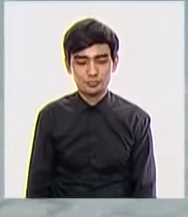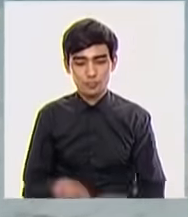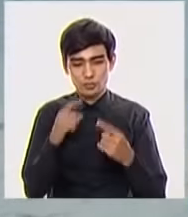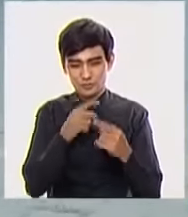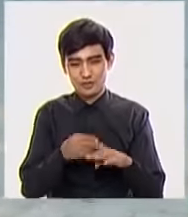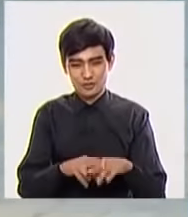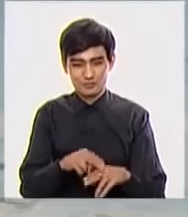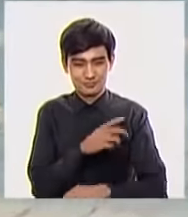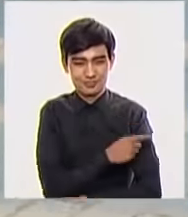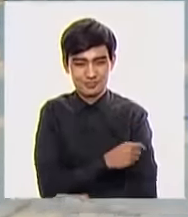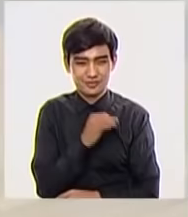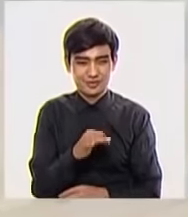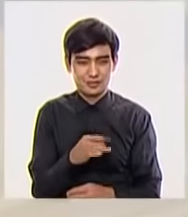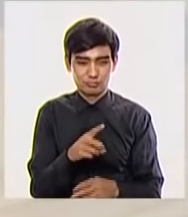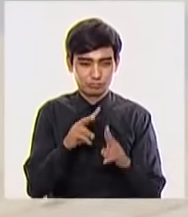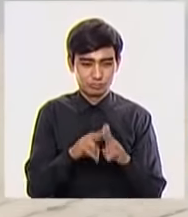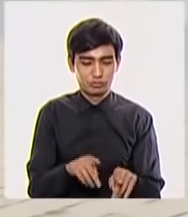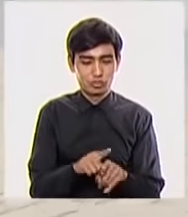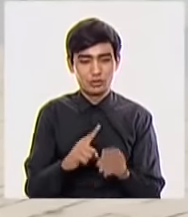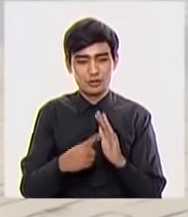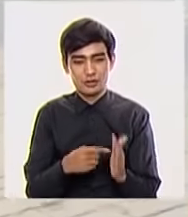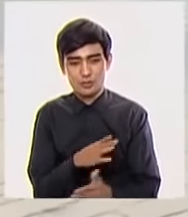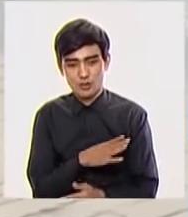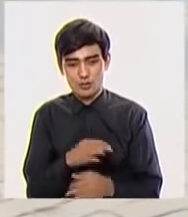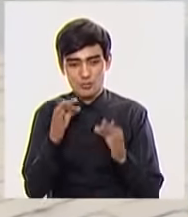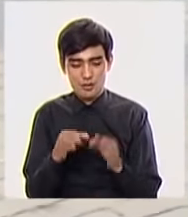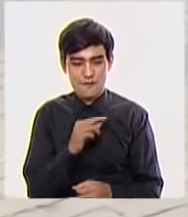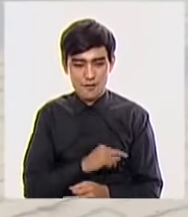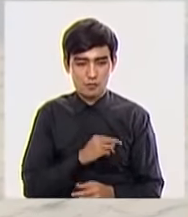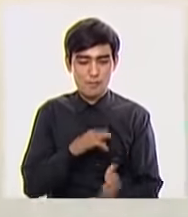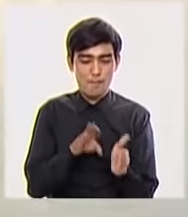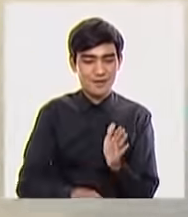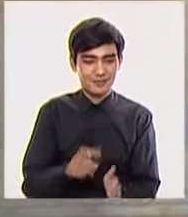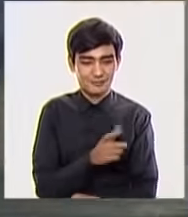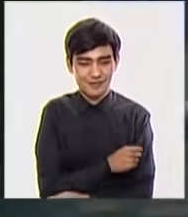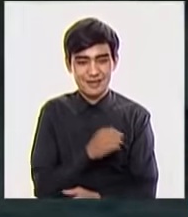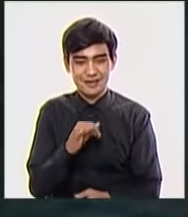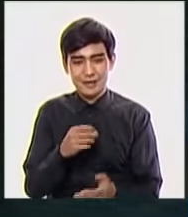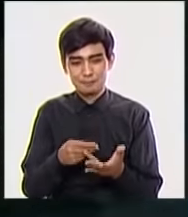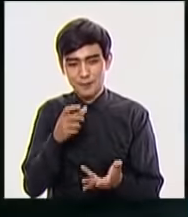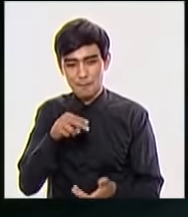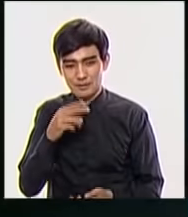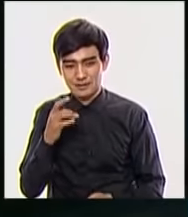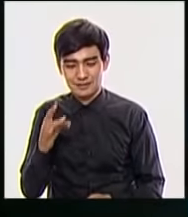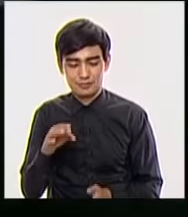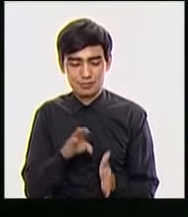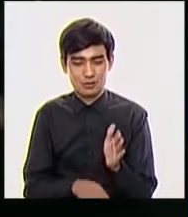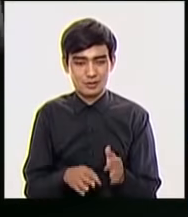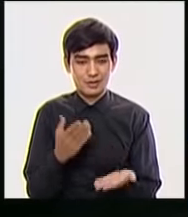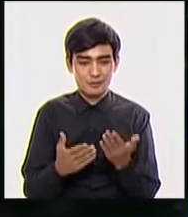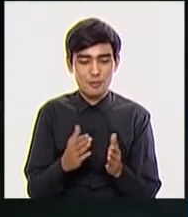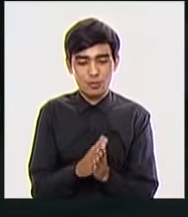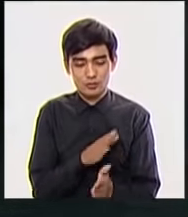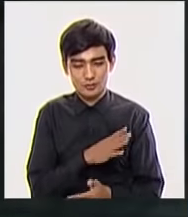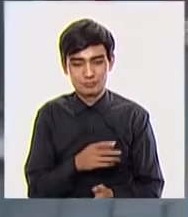Противники вакцинации называют ее принудительной и требуют позволить им работать без прививки и результатов ПЦР. Либо просят,